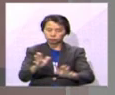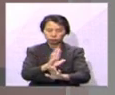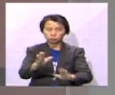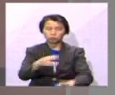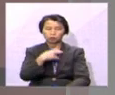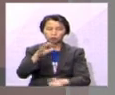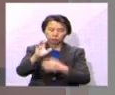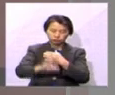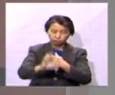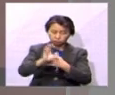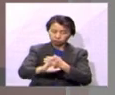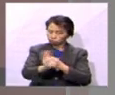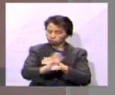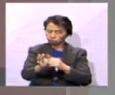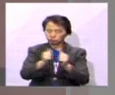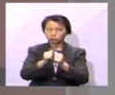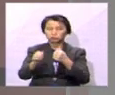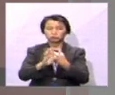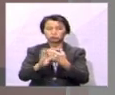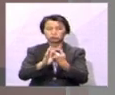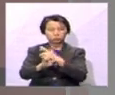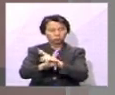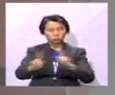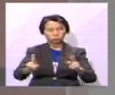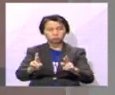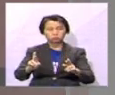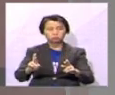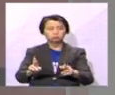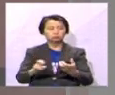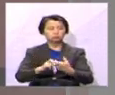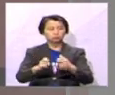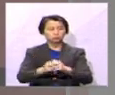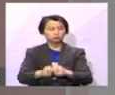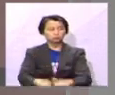dibelenggu kecederaan yang boleh mengganggu persiapan pasukan.